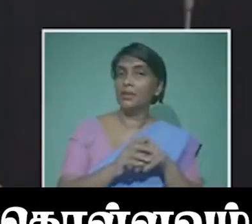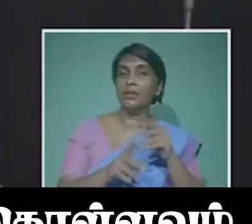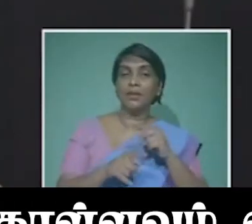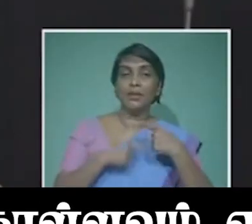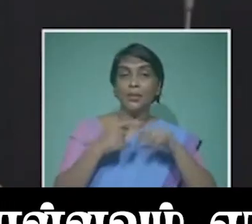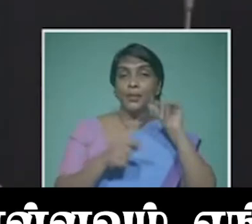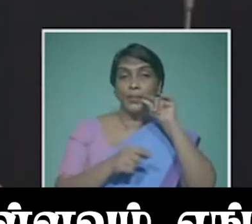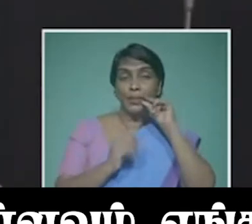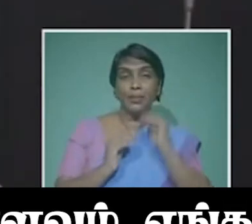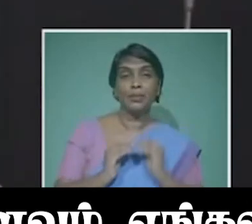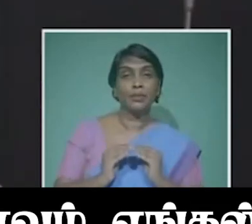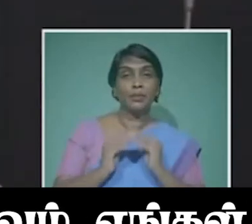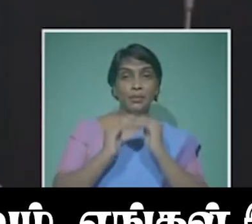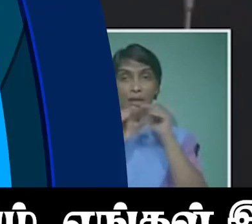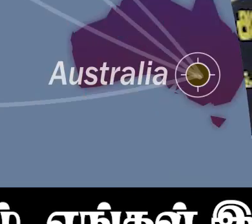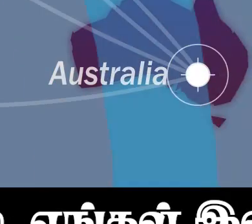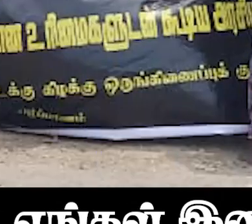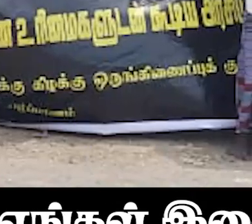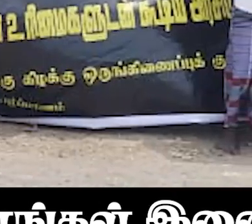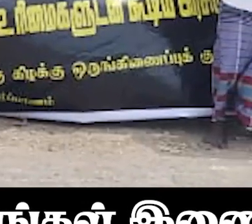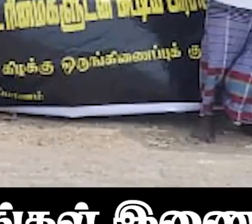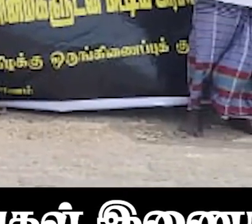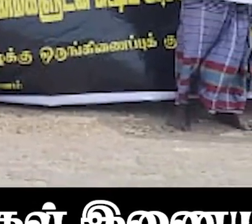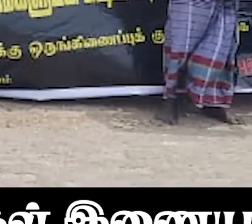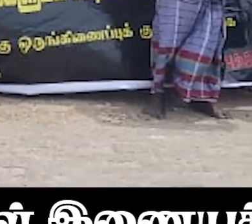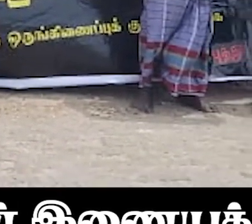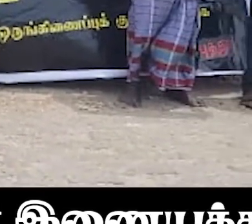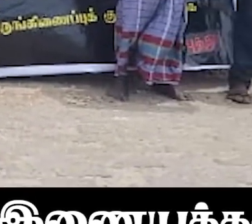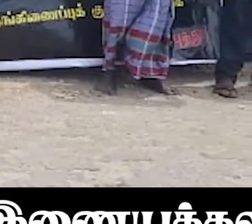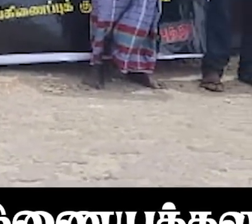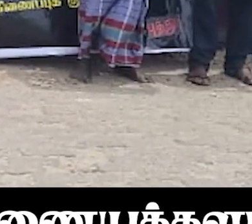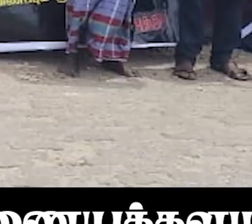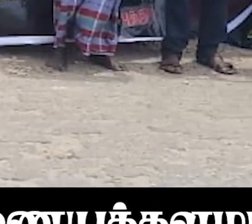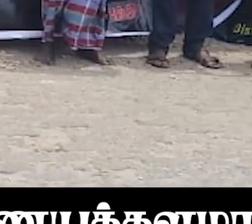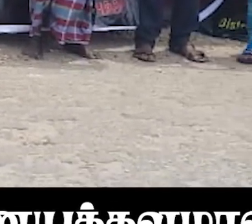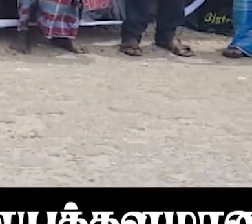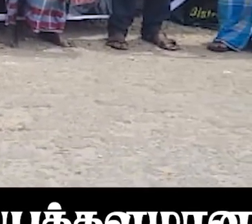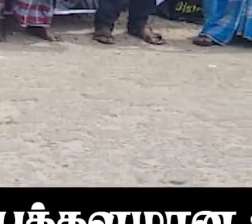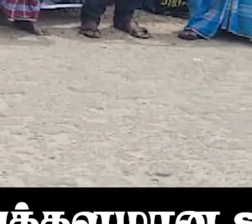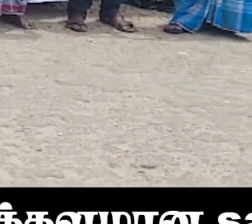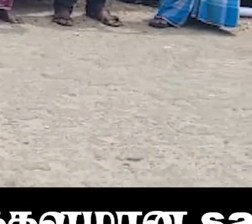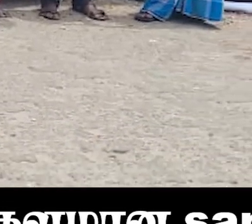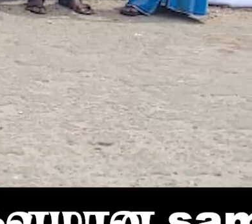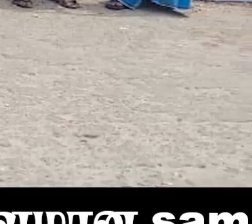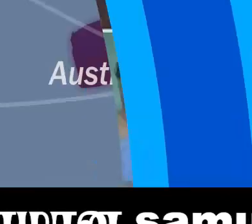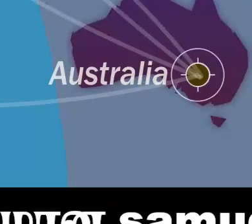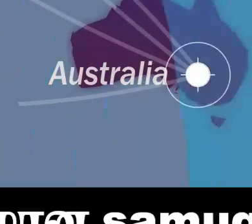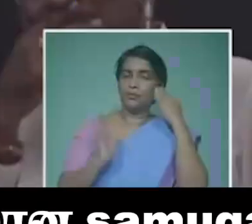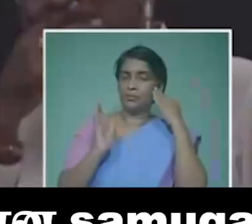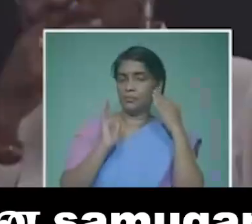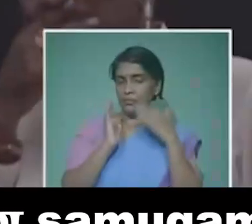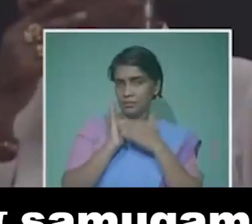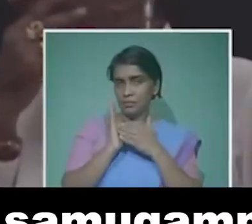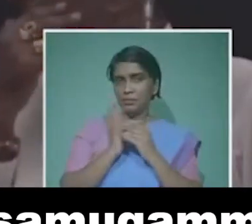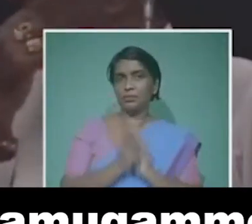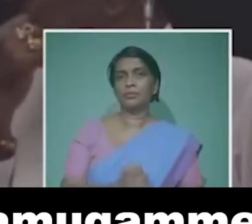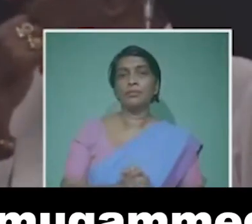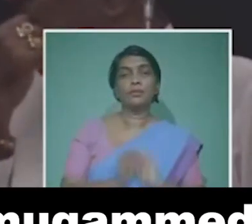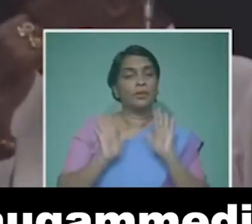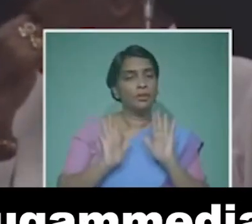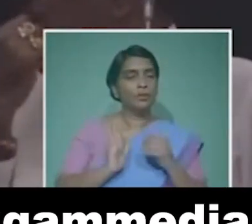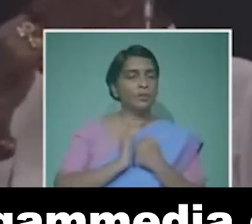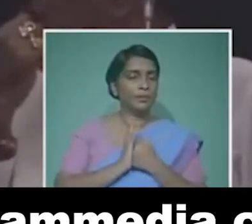கொஞ்ச காலம்தான், மரிக்கார் எம்பி சவால். கௌரவமான உரிமையுடன் கூடிய அரசியல் தீர்வு வேண்டும், குருநகரில் போராட்டம். சர்வதேச நாணய